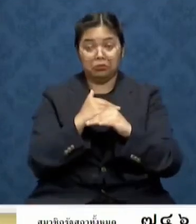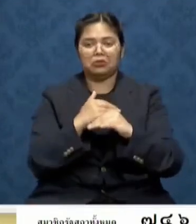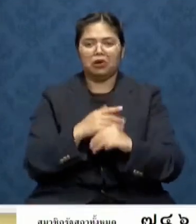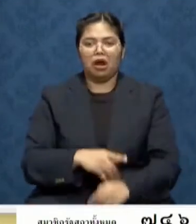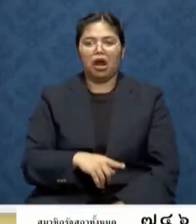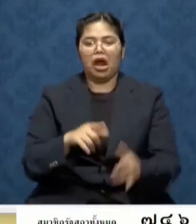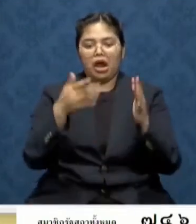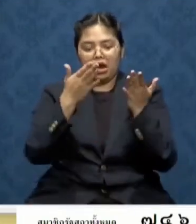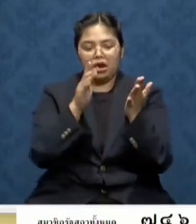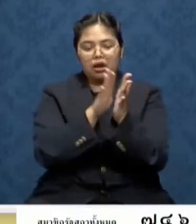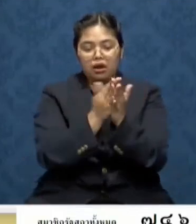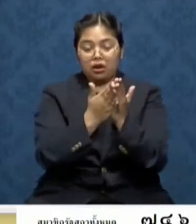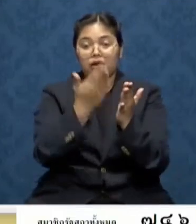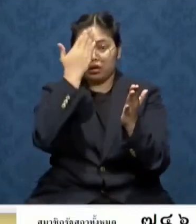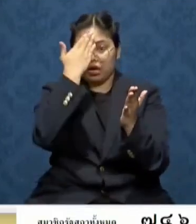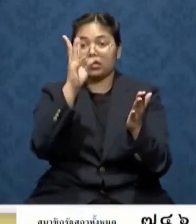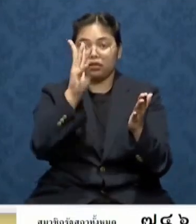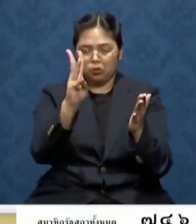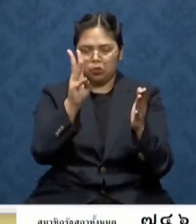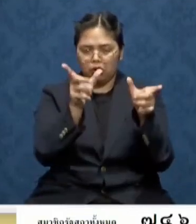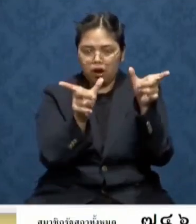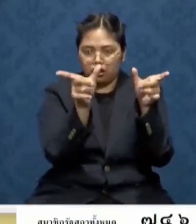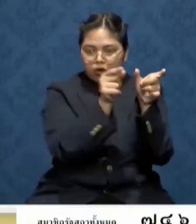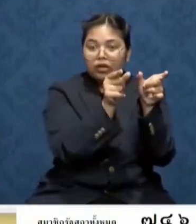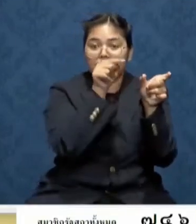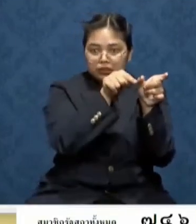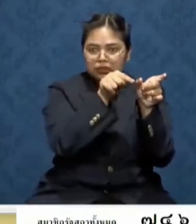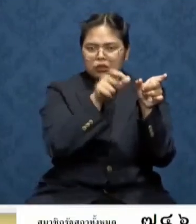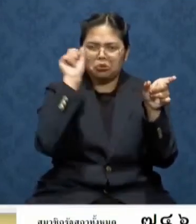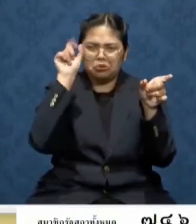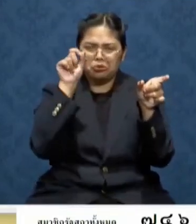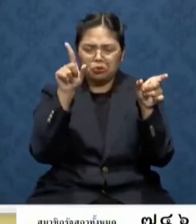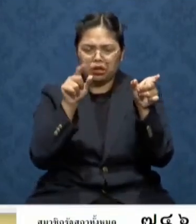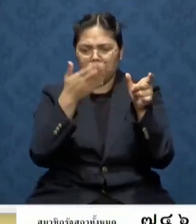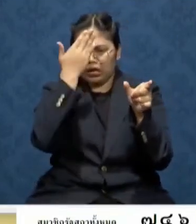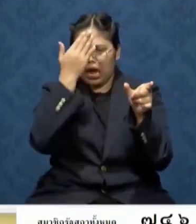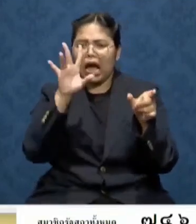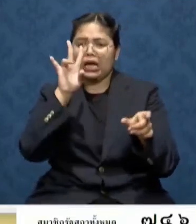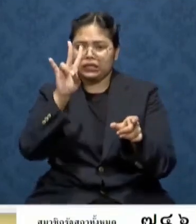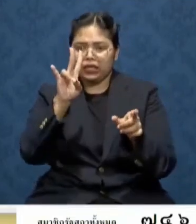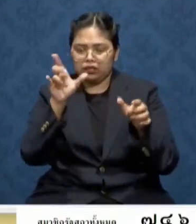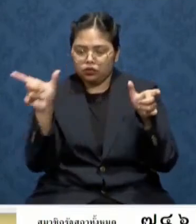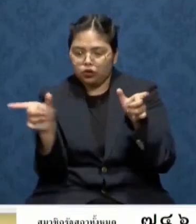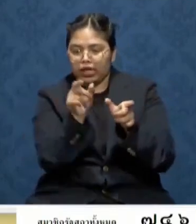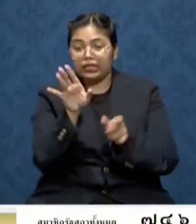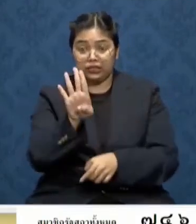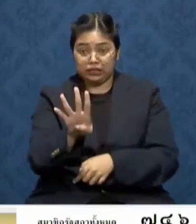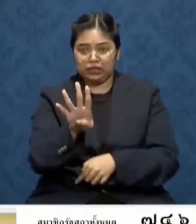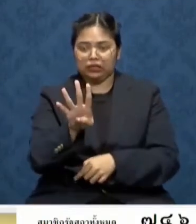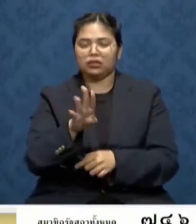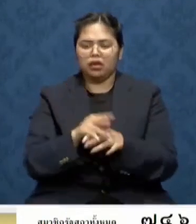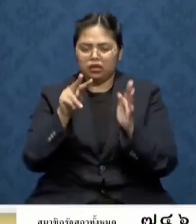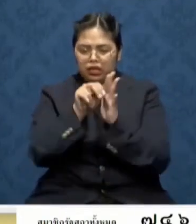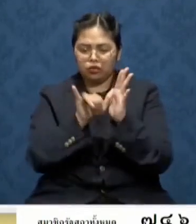หน้าที่ 6 ย่อหน้าแรก สำหับ นโยบายเร่งดวนและในหนาที่ 7 ย่อหน้าท 4 สำหรับ นโยบาย